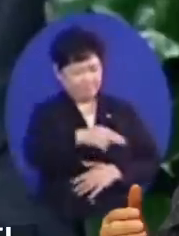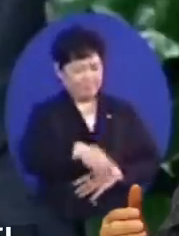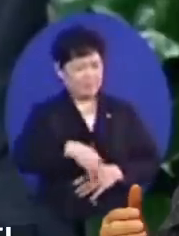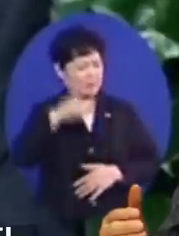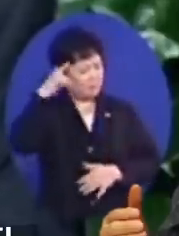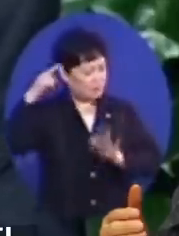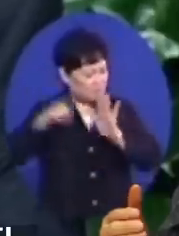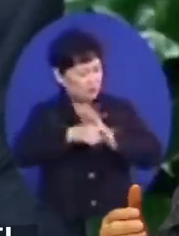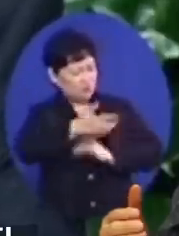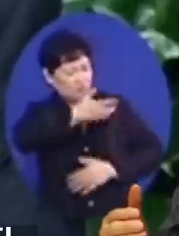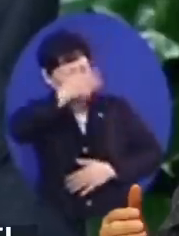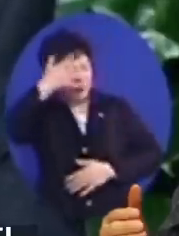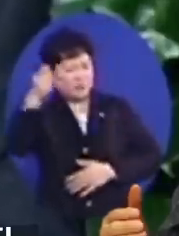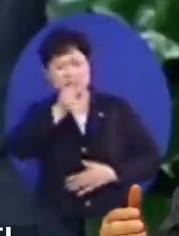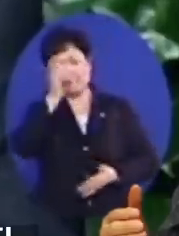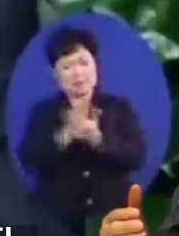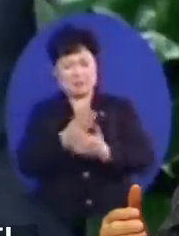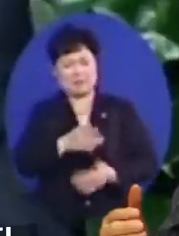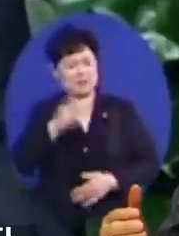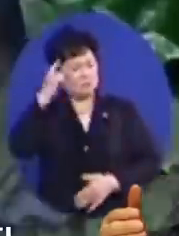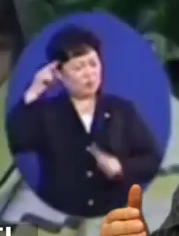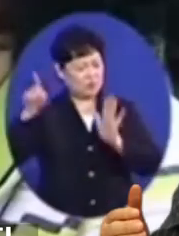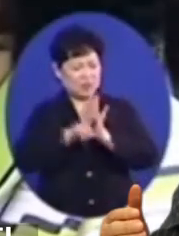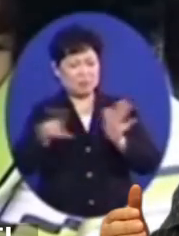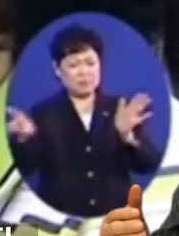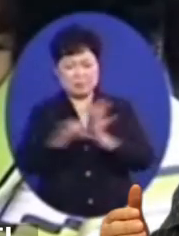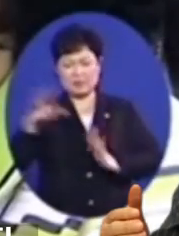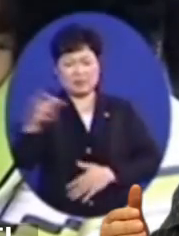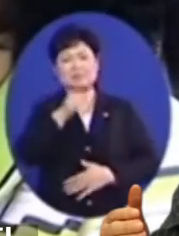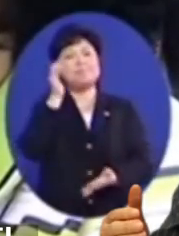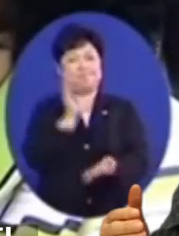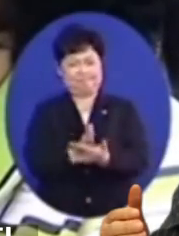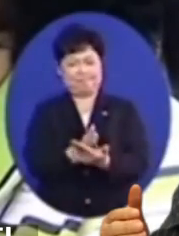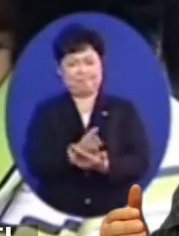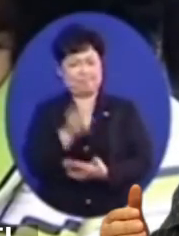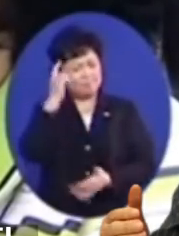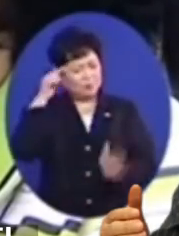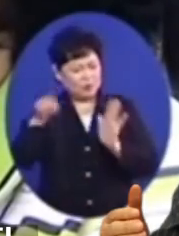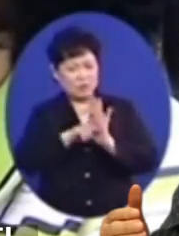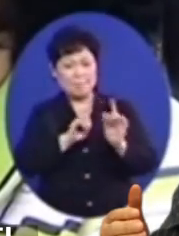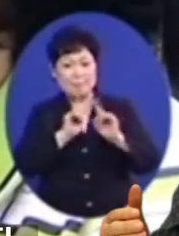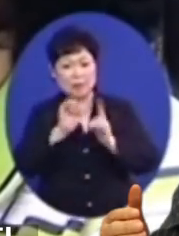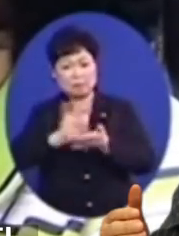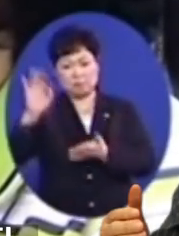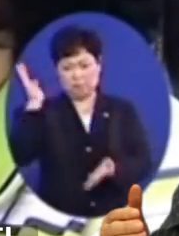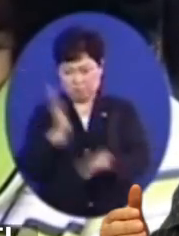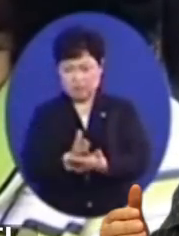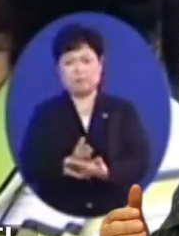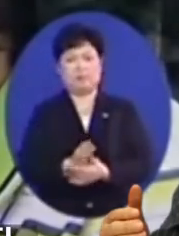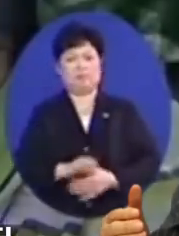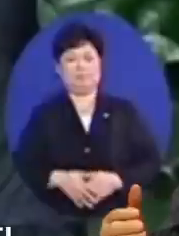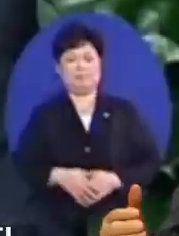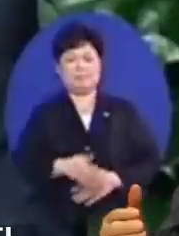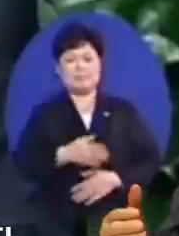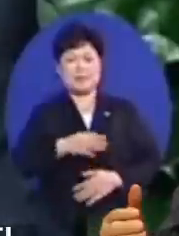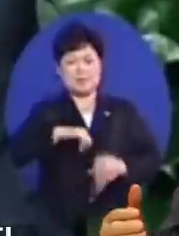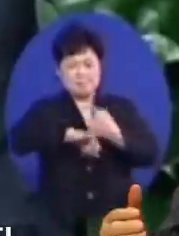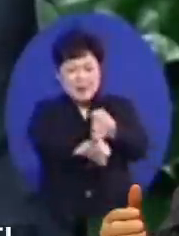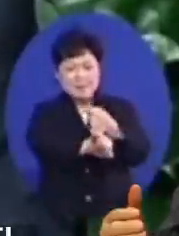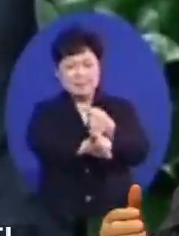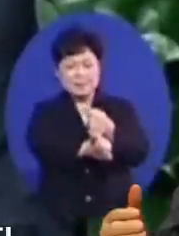꾸지 마십시오. 부정적인 믿음을 갖지 마십시오. 부정적인 말을 하지 마십시오. 반드시